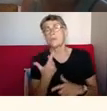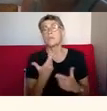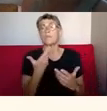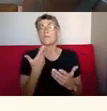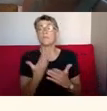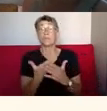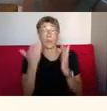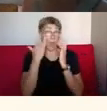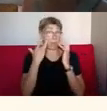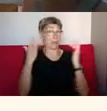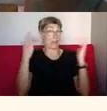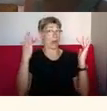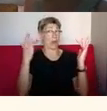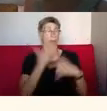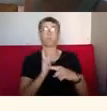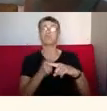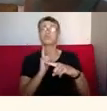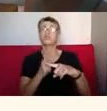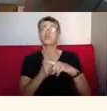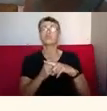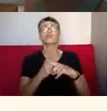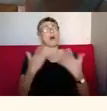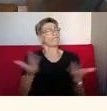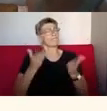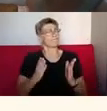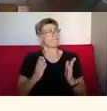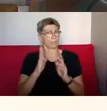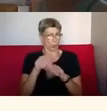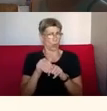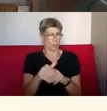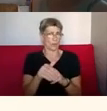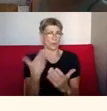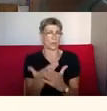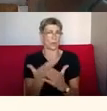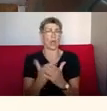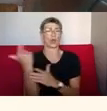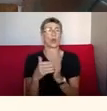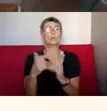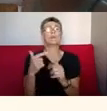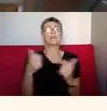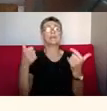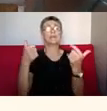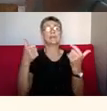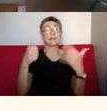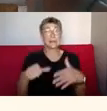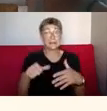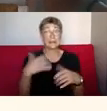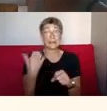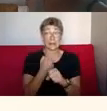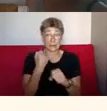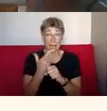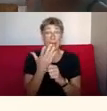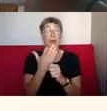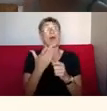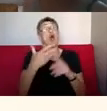cette expérience ayant été très positive, on a décidé de continuer sur cette voie-là. Et donc en 2016, on a travaillé seul sur la mise en place d'un job